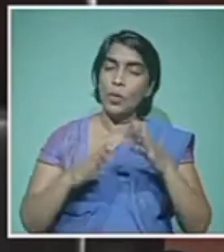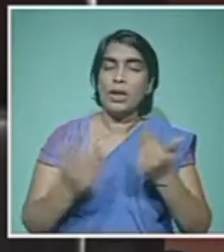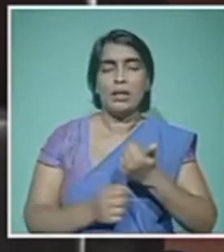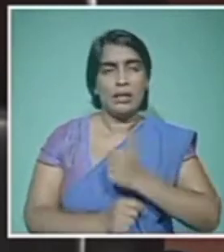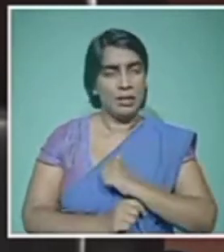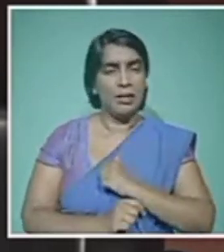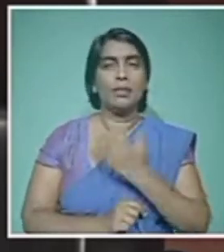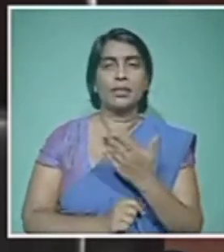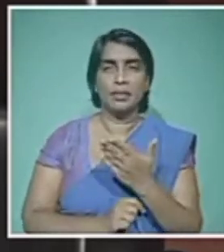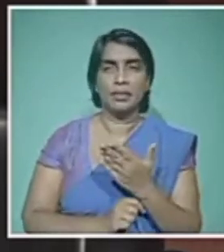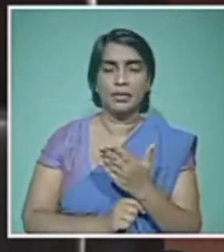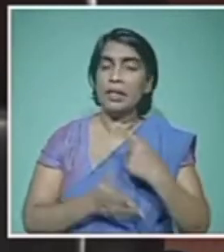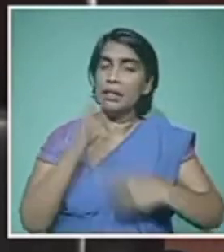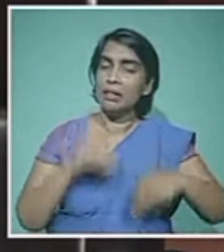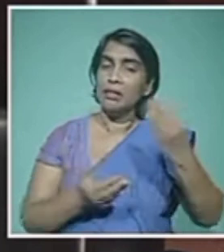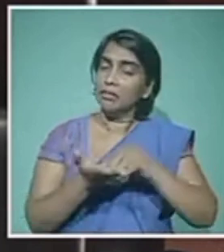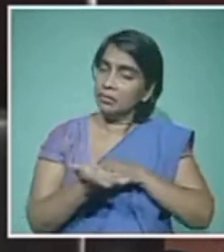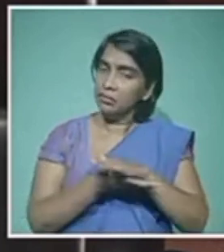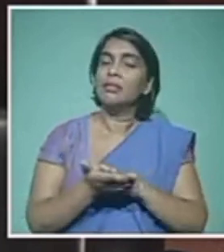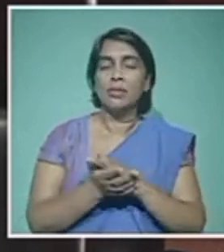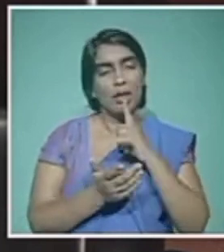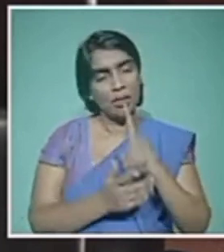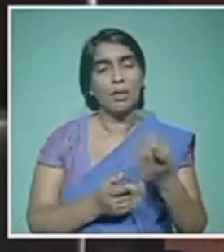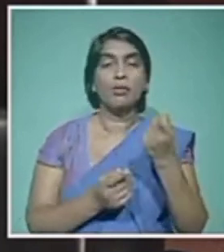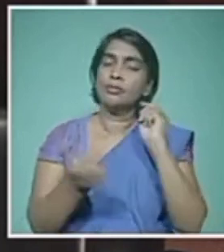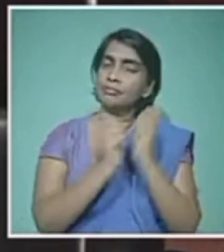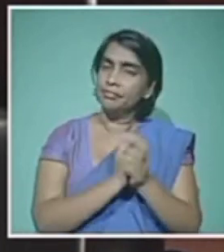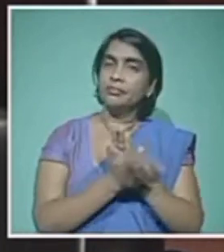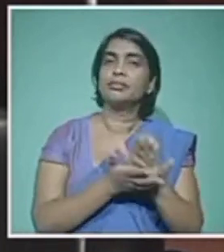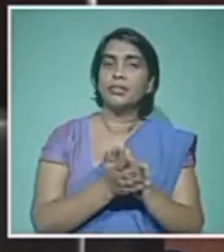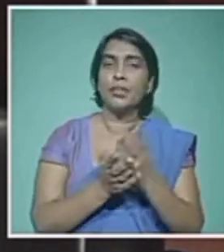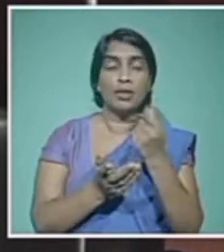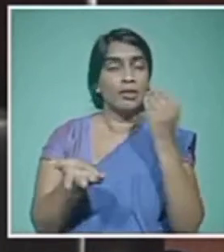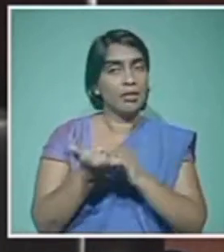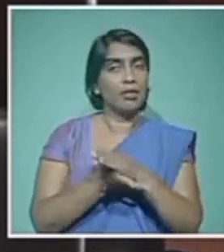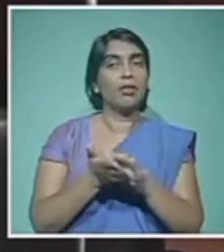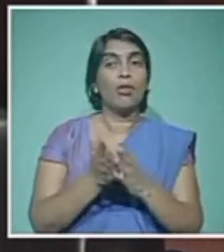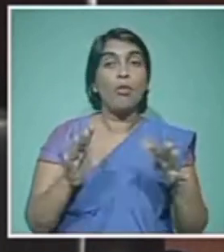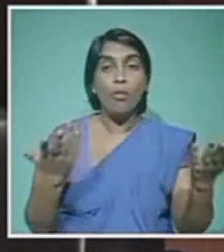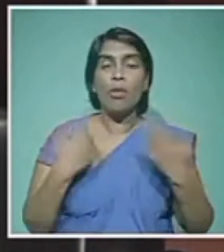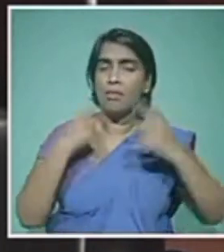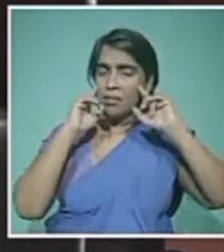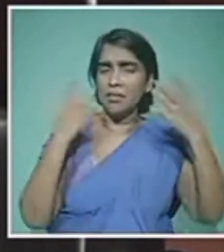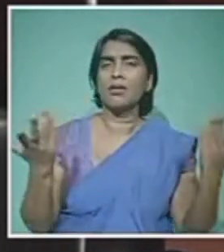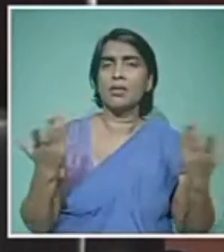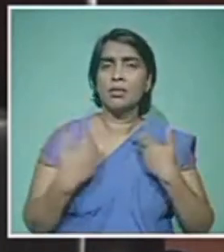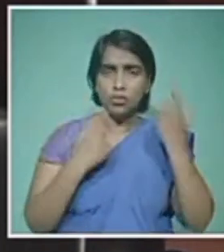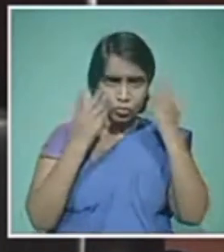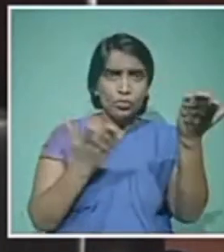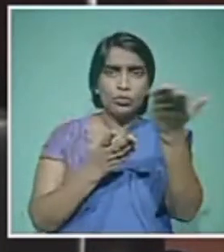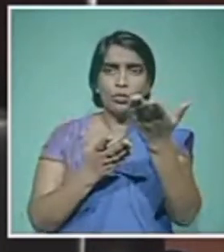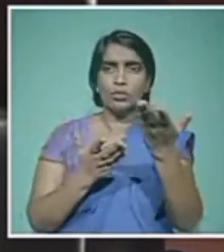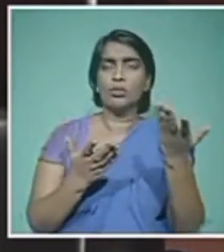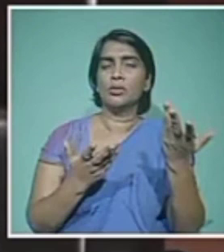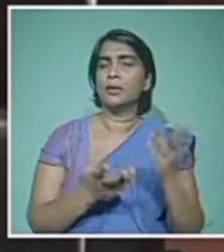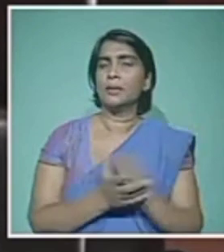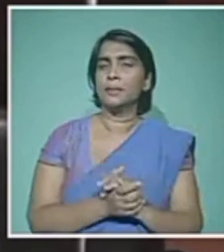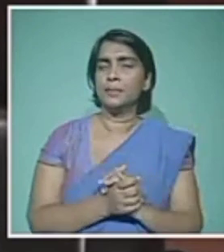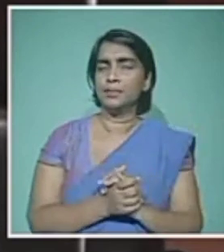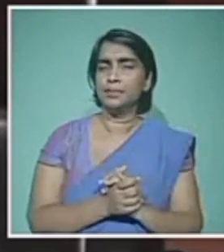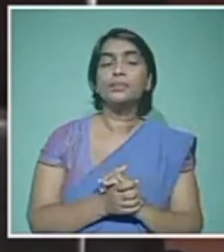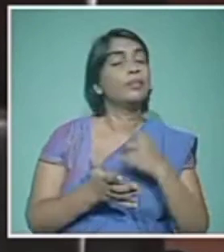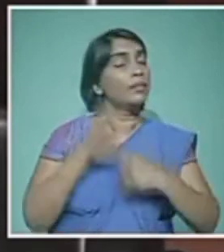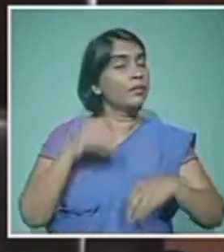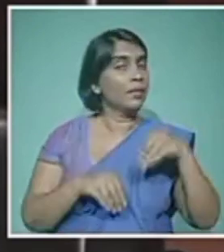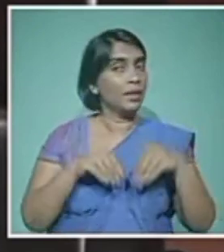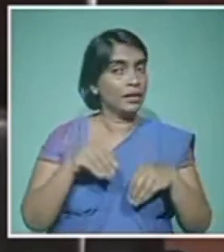වුණා. දේශපාලන ප්‍රසස් කරන කරනවා කිව්වා ආර්ථික ප්‍රසස් කරන කිව්වා ආර්ථික ප්‍රසස් කරන මොනවද කියලා අපි දන්නේ නැහැ. අපි දන්නවද මොකක්ද කියලා. එතකොට දේශපාලන